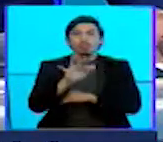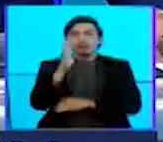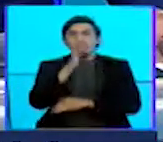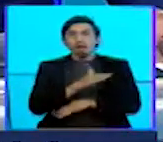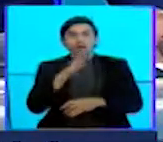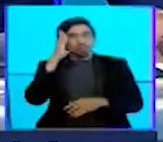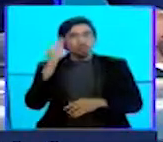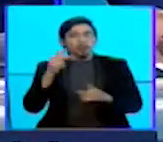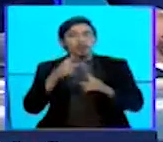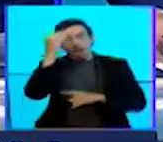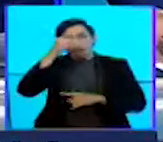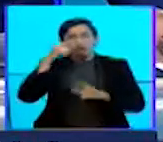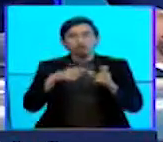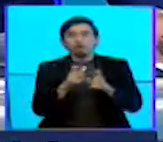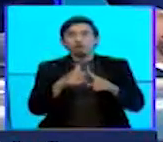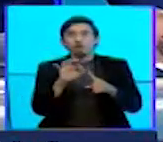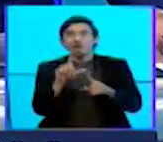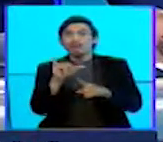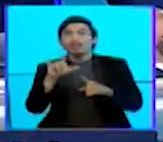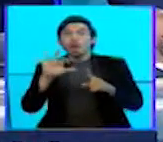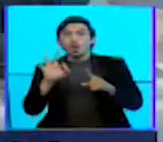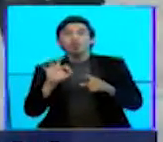hari di Asrama Haji Sukolilo Surabaya